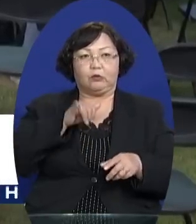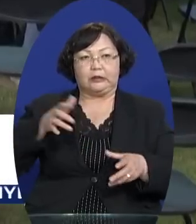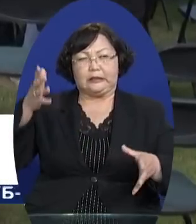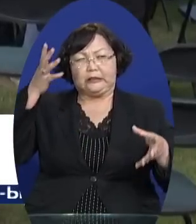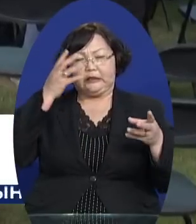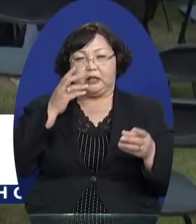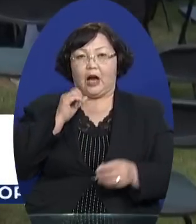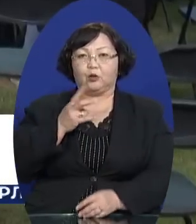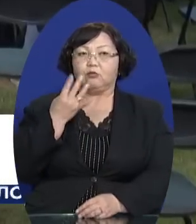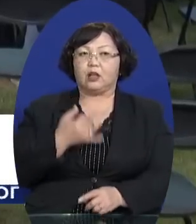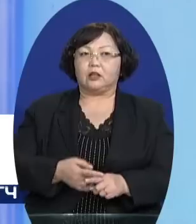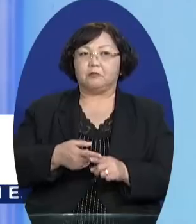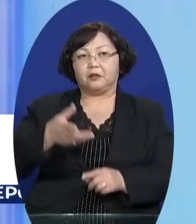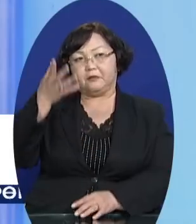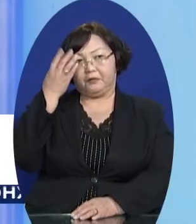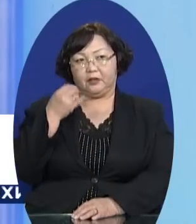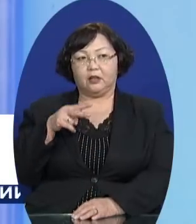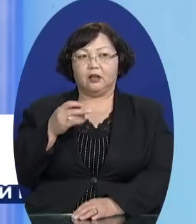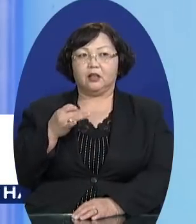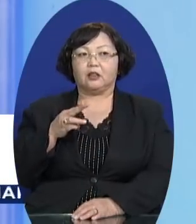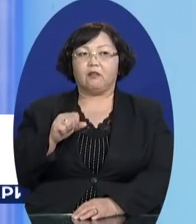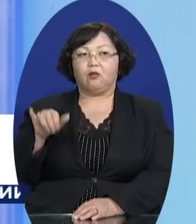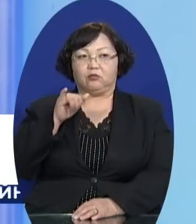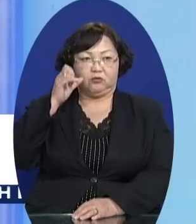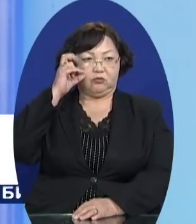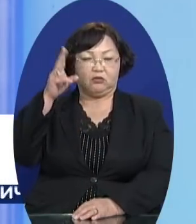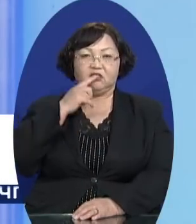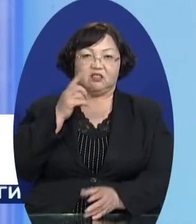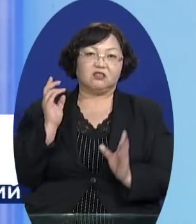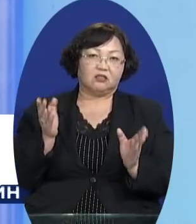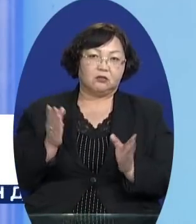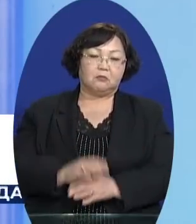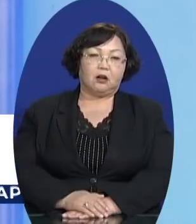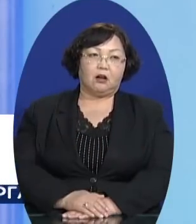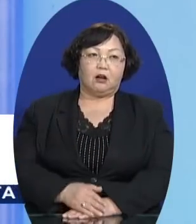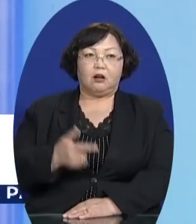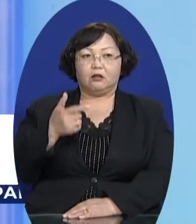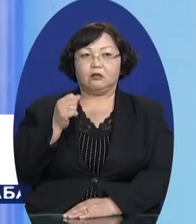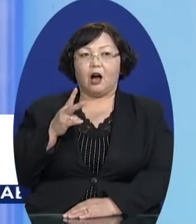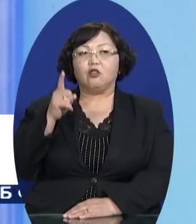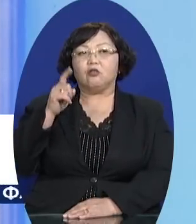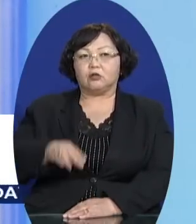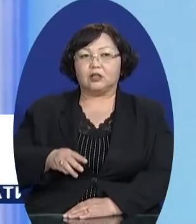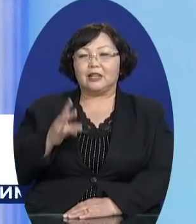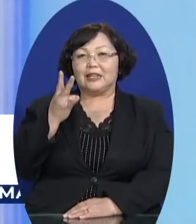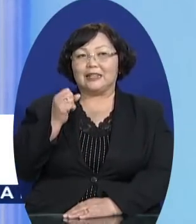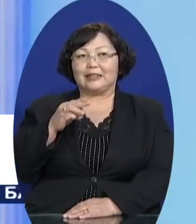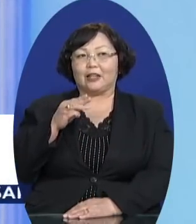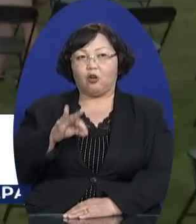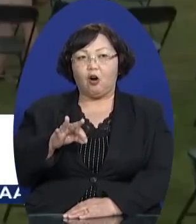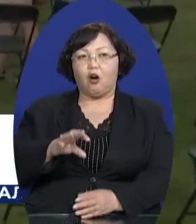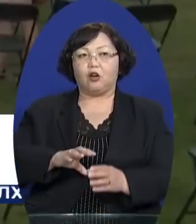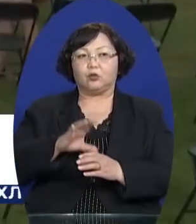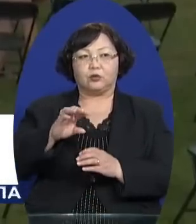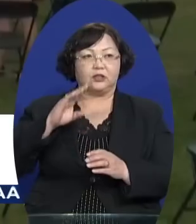байр суурийг Литвийн ерөнхийлөгч Гетанас Науседа илэрхийлсэн байна. Тэрээр Гааг хотод НАТО-гийн ерөнхий наримчин дарга Йенс Столтенберг